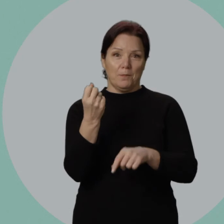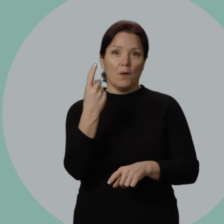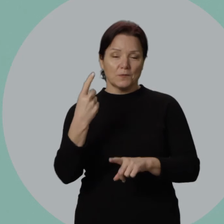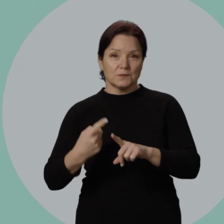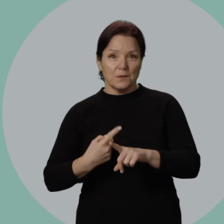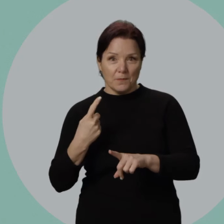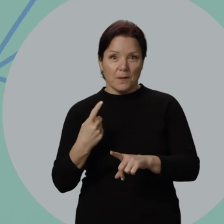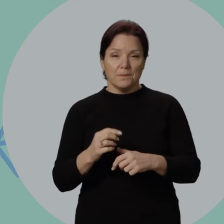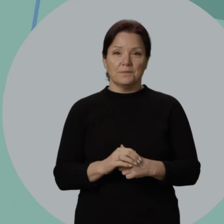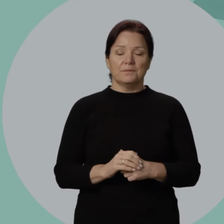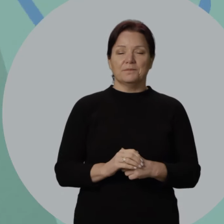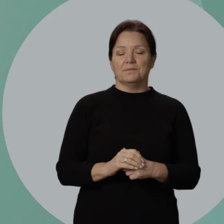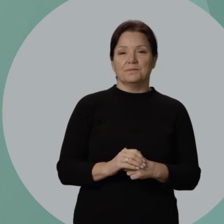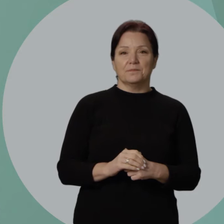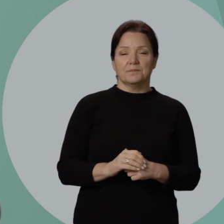de onze mois.